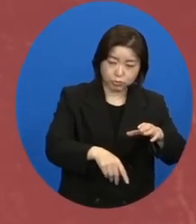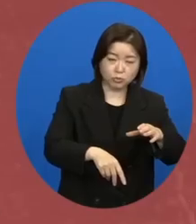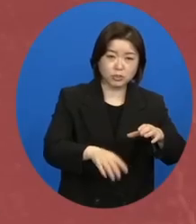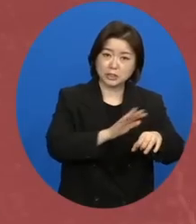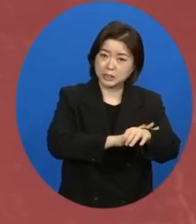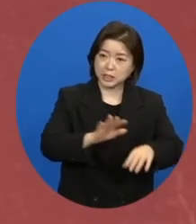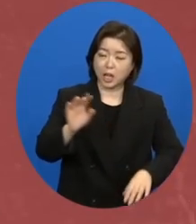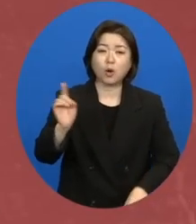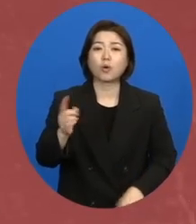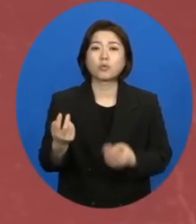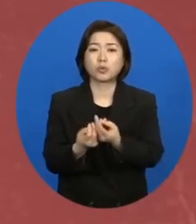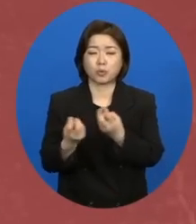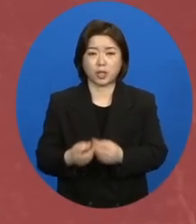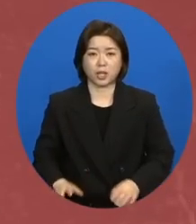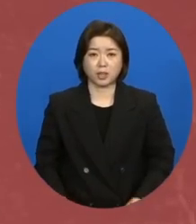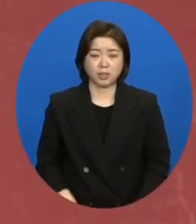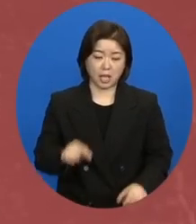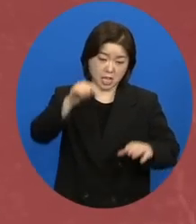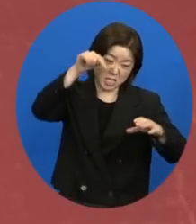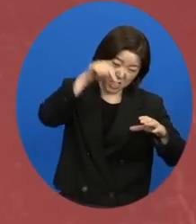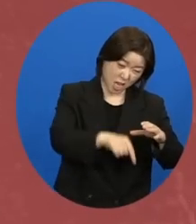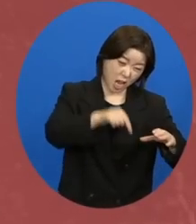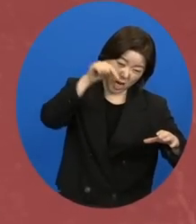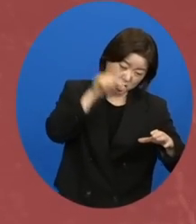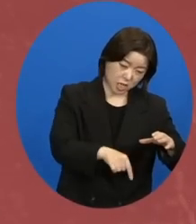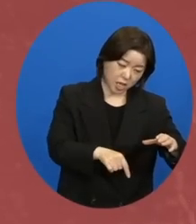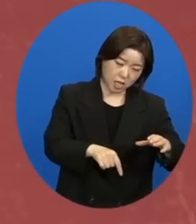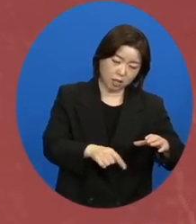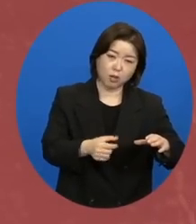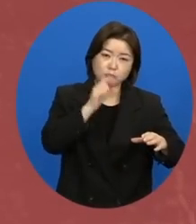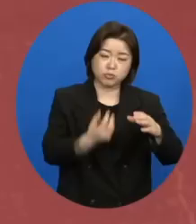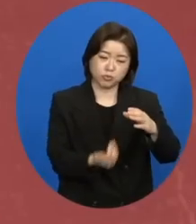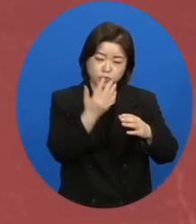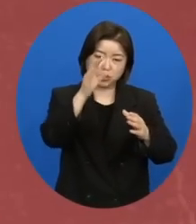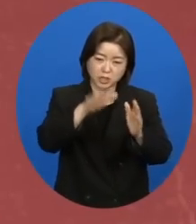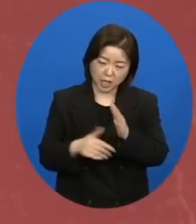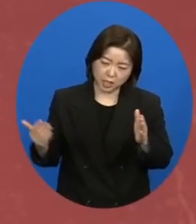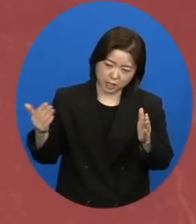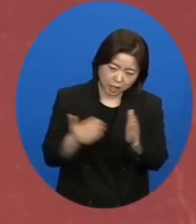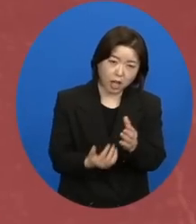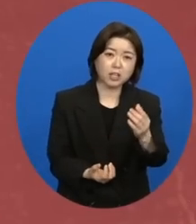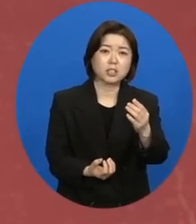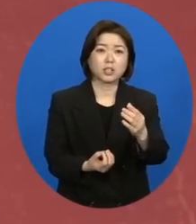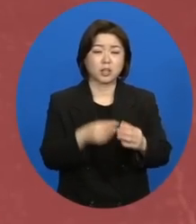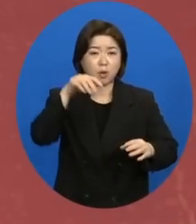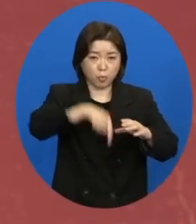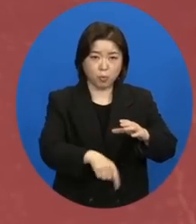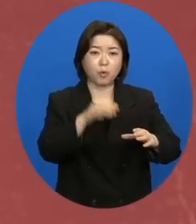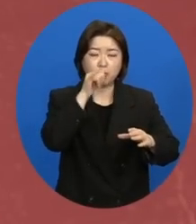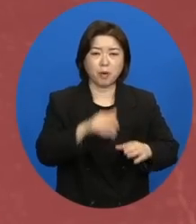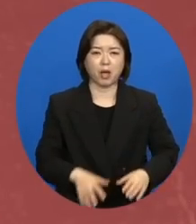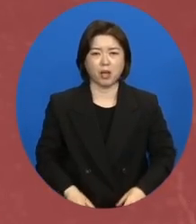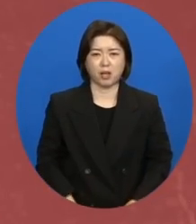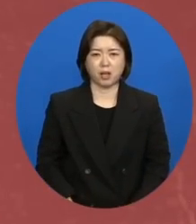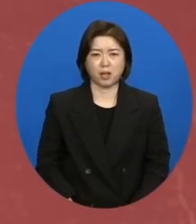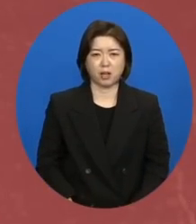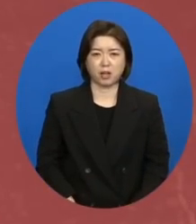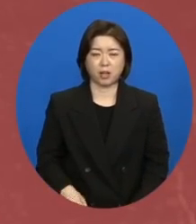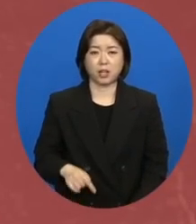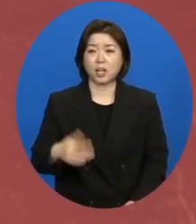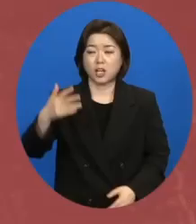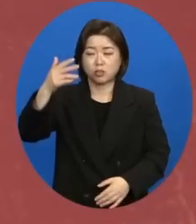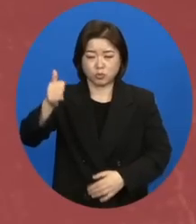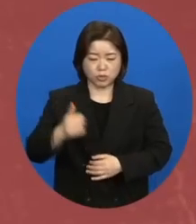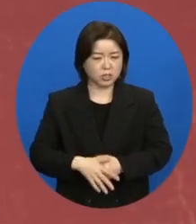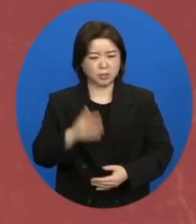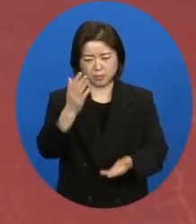그랬더니 나는 나올 때까지 판대요. 이럴 때 주인이 그만 팝시다 할 때까지는